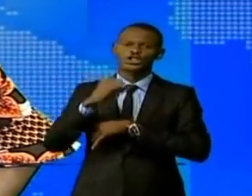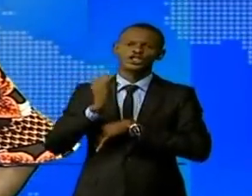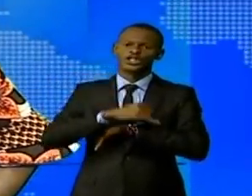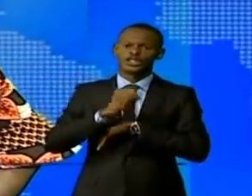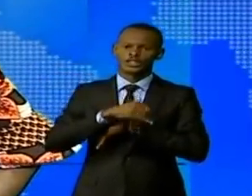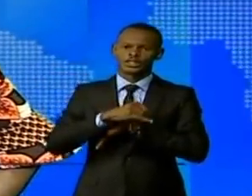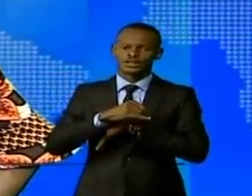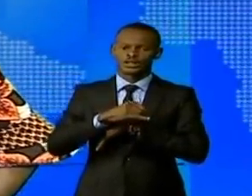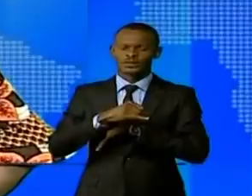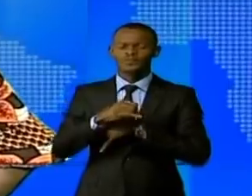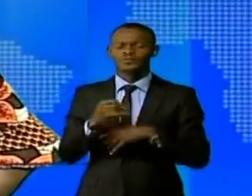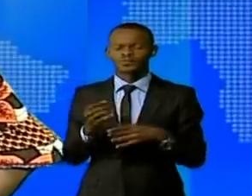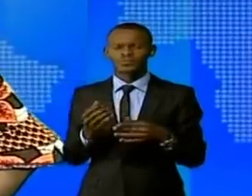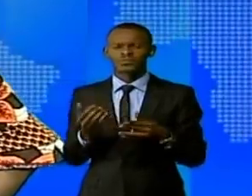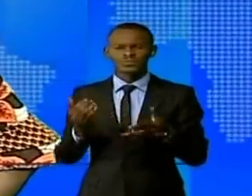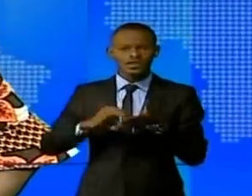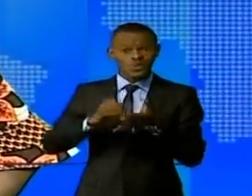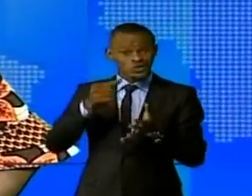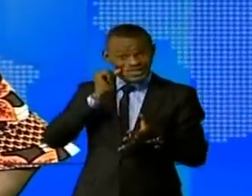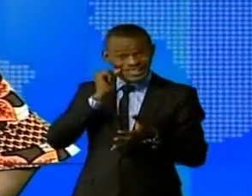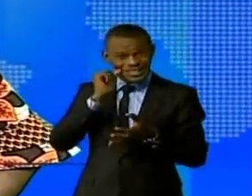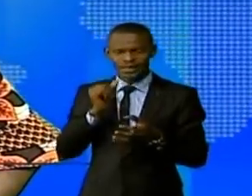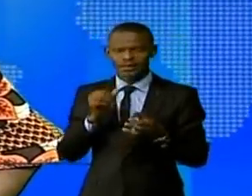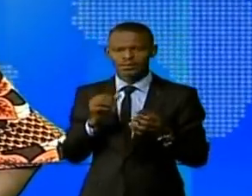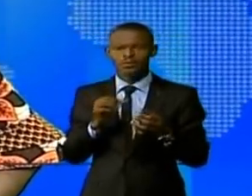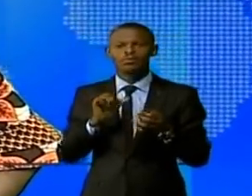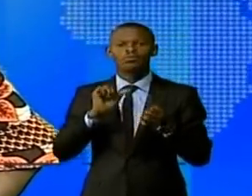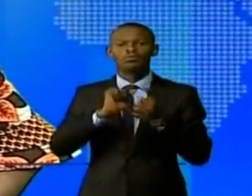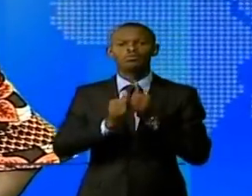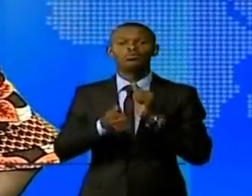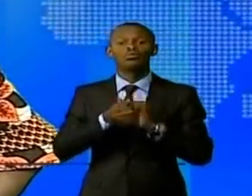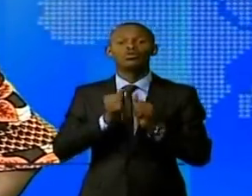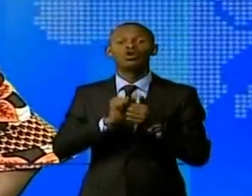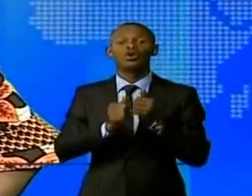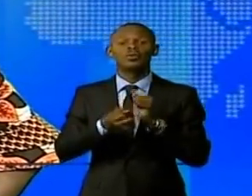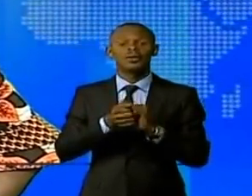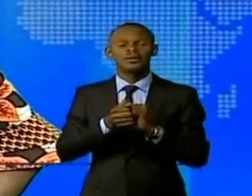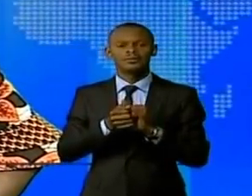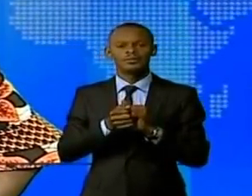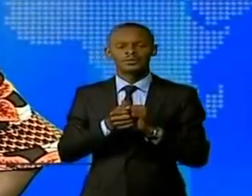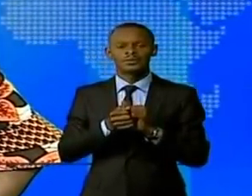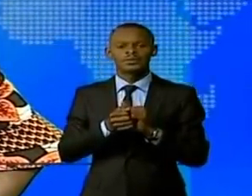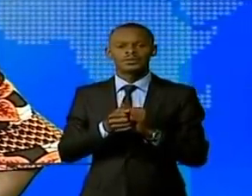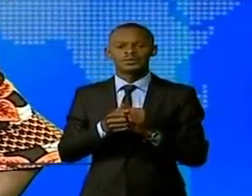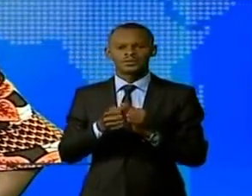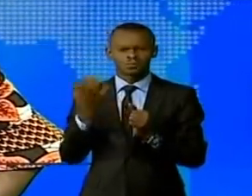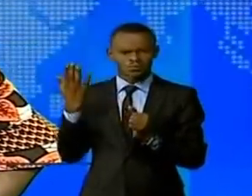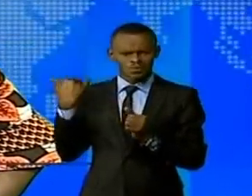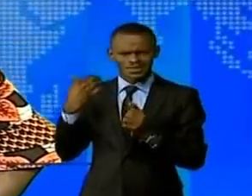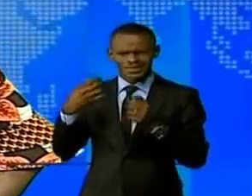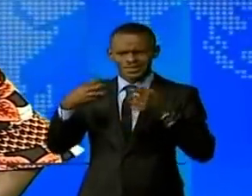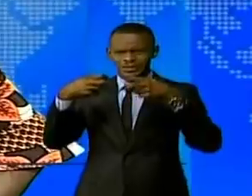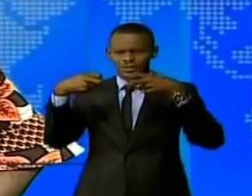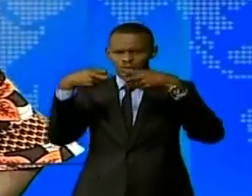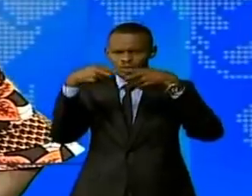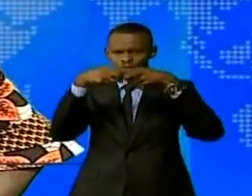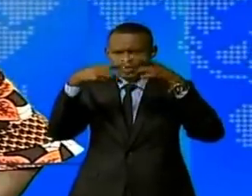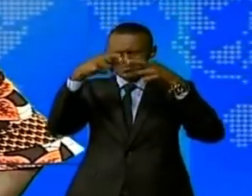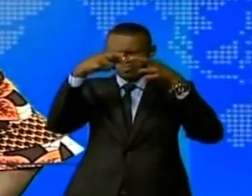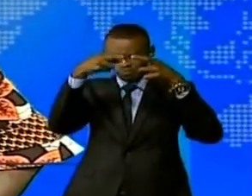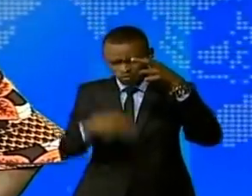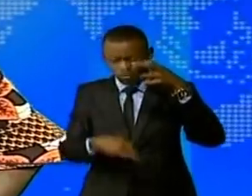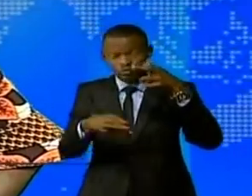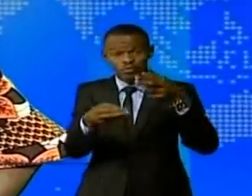de Matadi Kibala, l'insécurité dans l'est du pays, c'est autour de ces sujets que le président de la République, Félix-Antoine Tshisekedi,